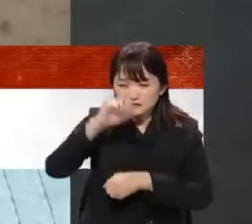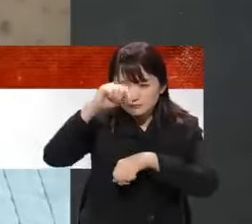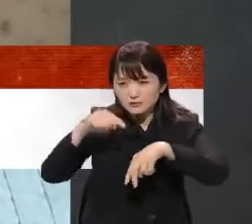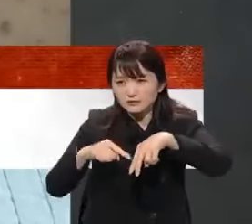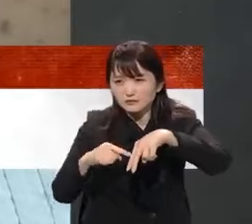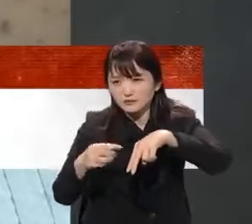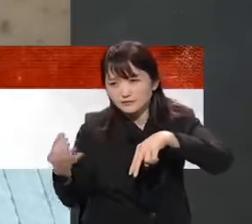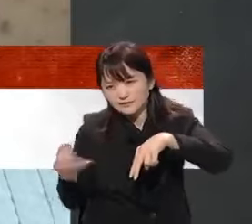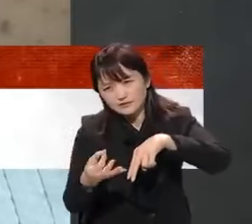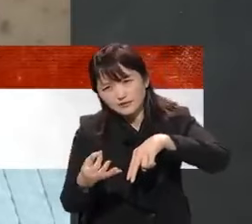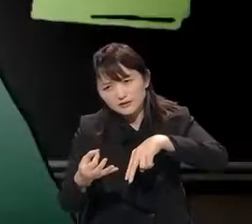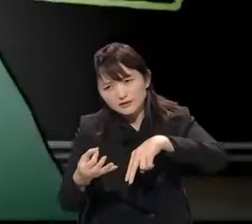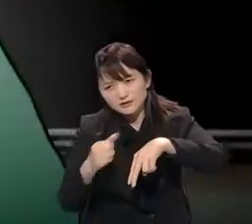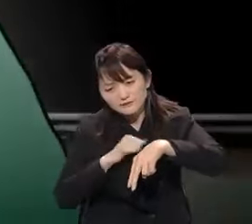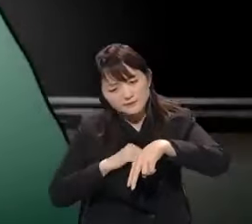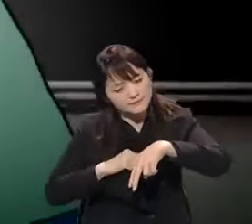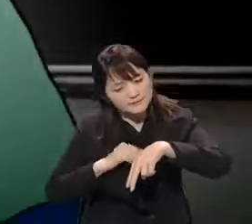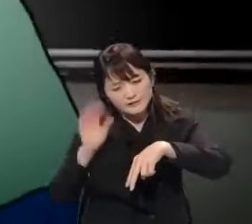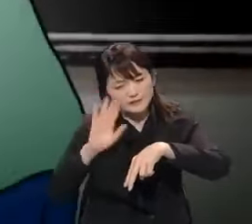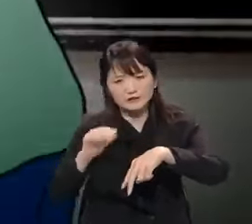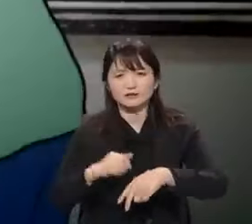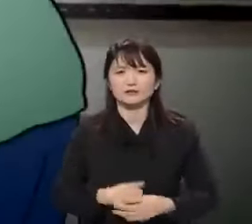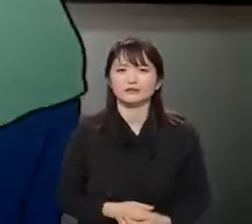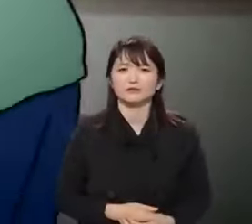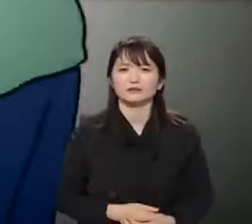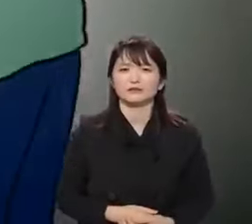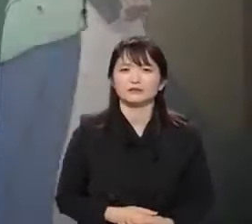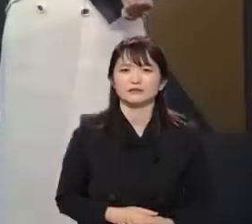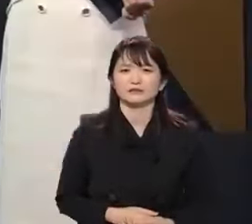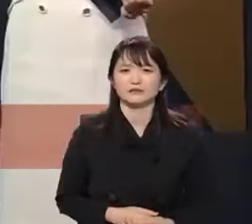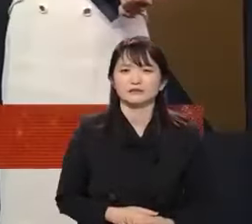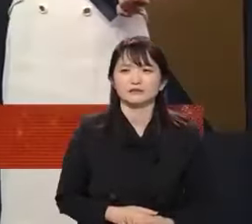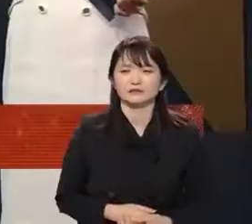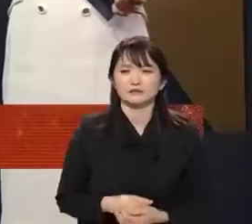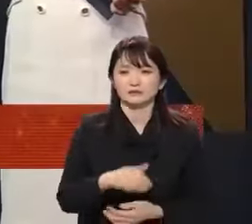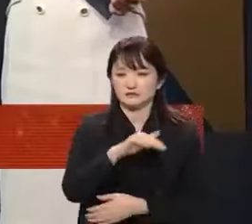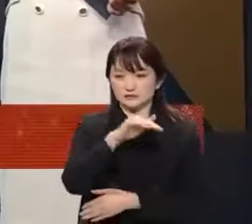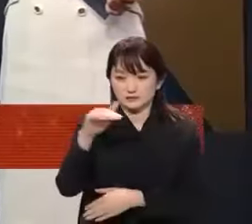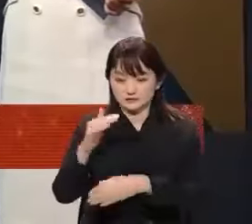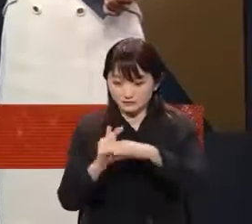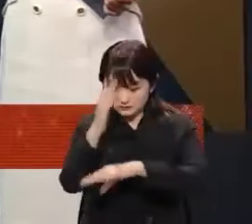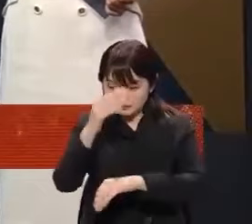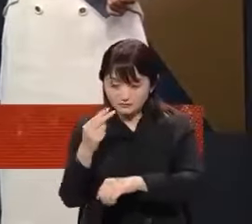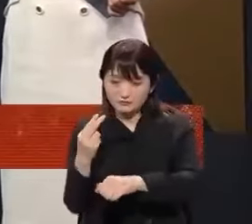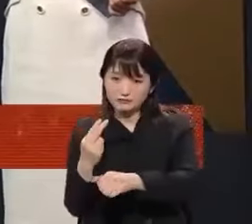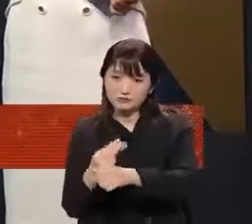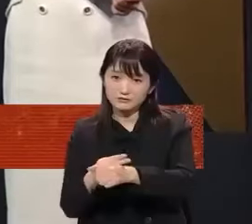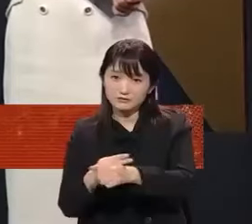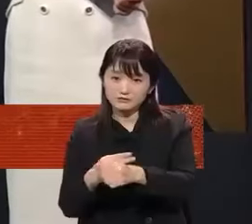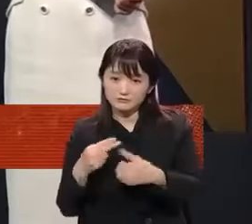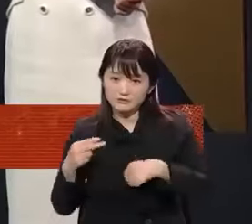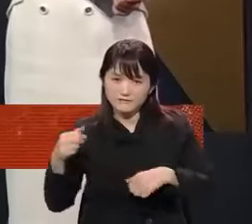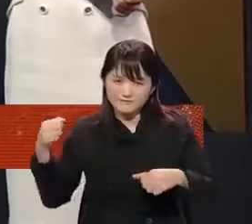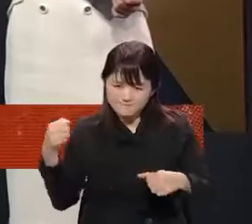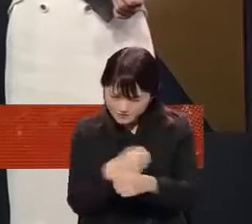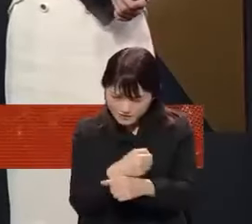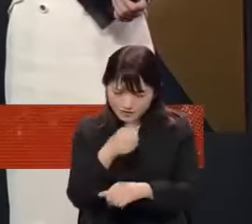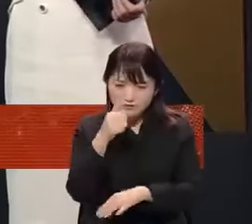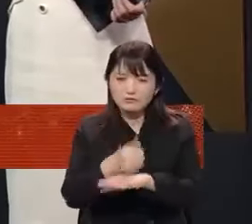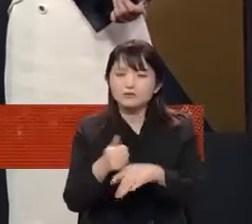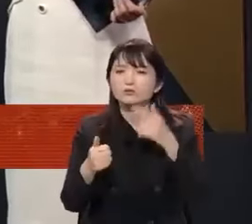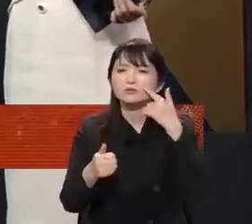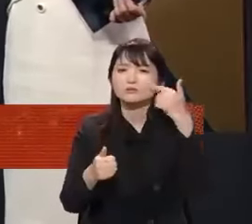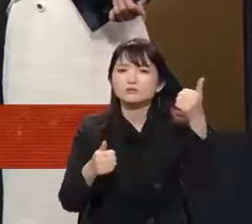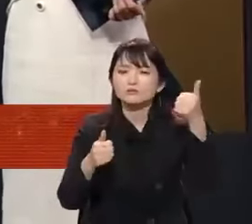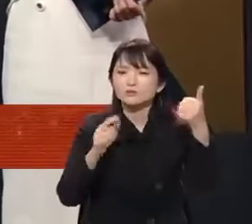아 이거는 참을 수 있는 문제가 아니다. 선을 넘는 선생의 폭행에 부모는 결국 고소까지 했다고 합니다.